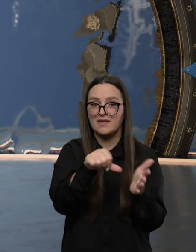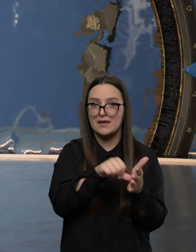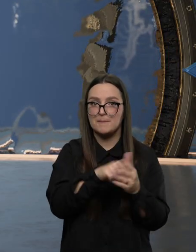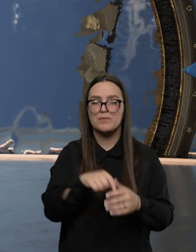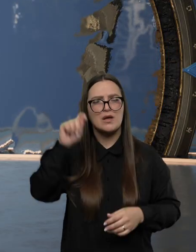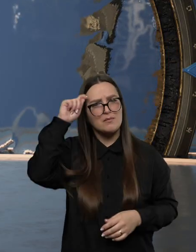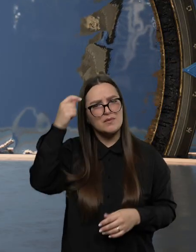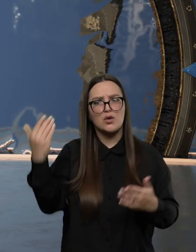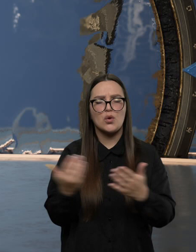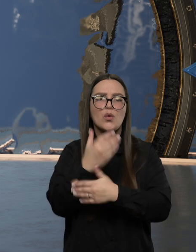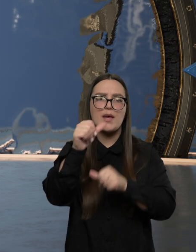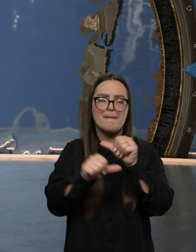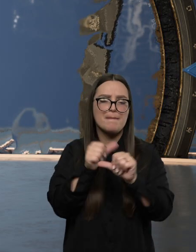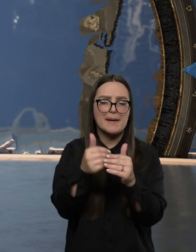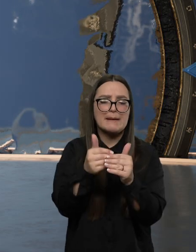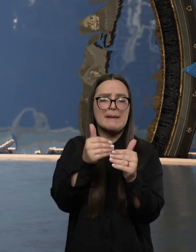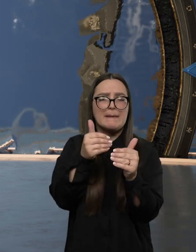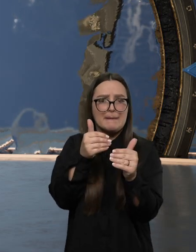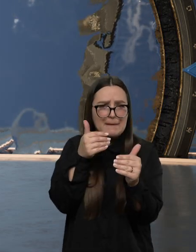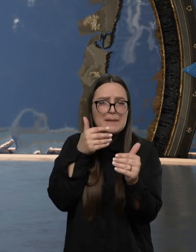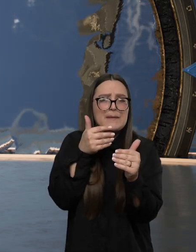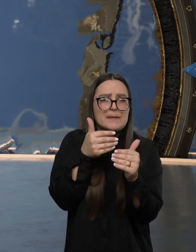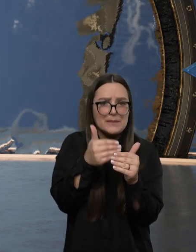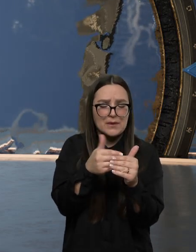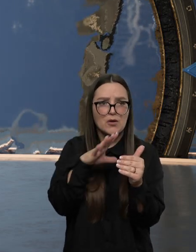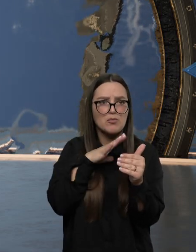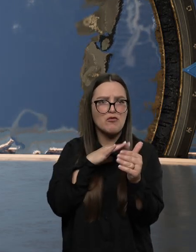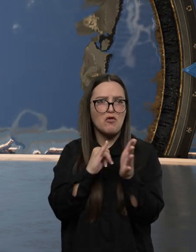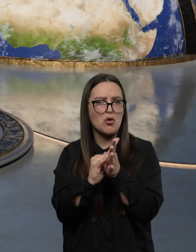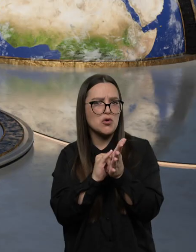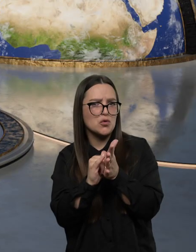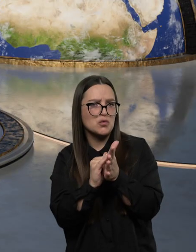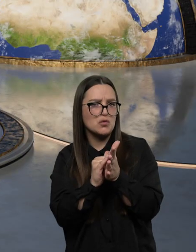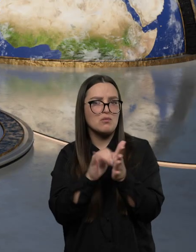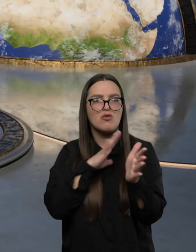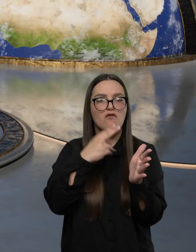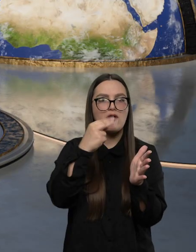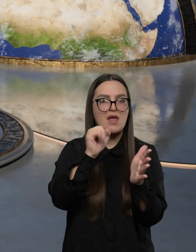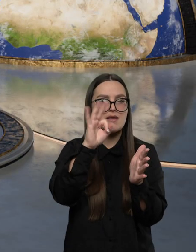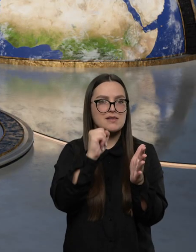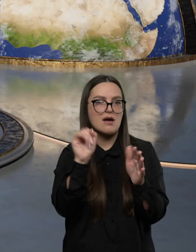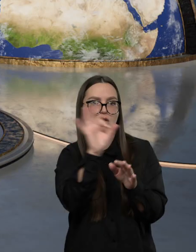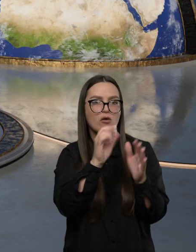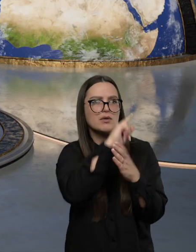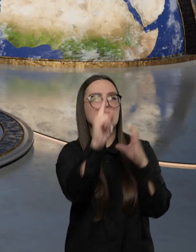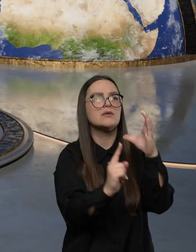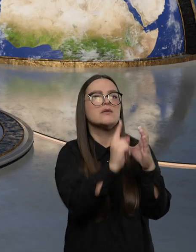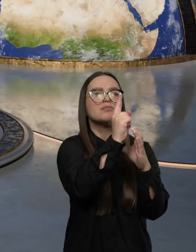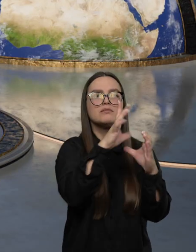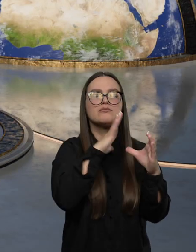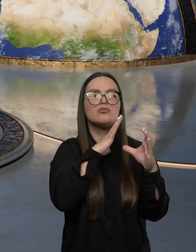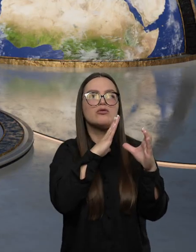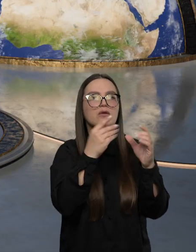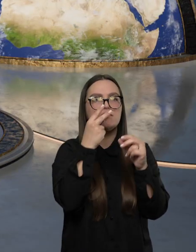pat sutinkant naujus metus žiūrėjau kokį tai per YouTube NASA skrydį